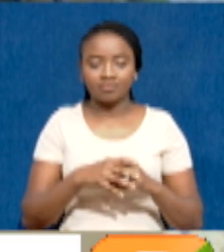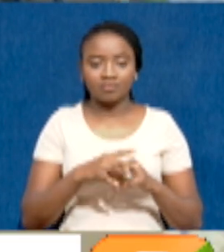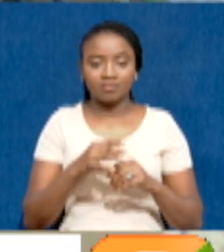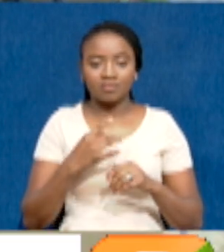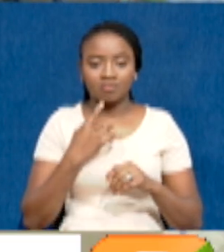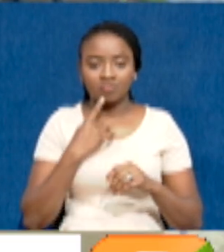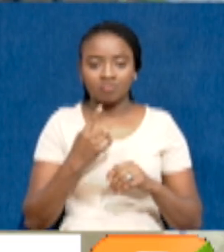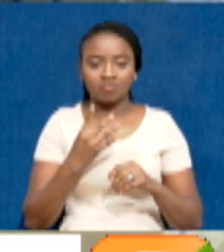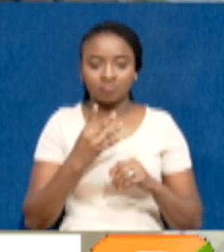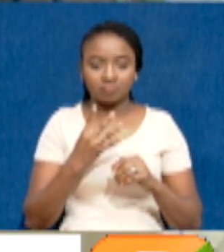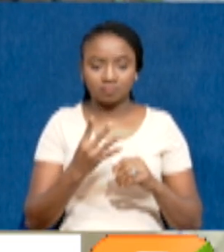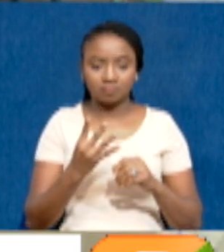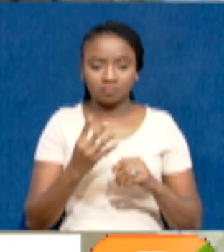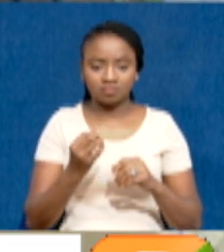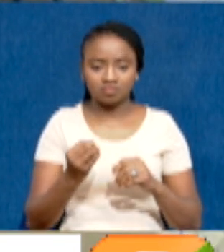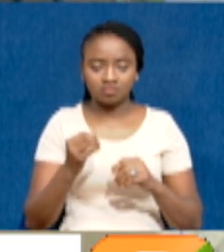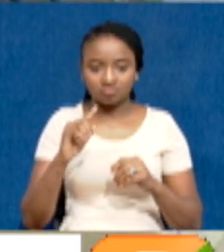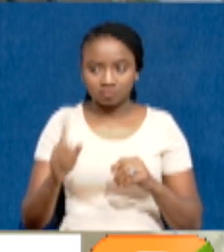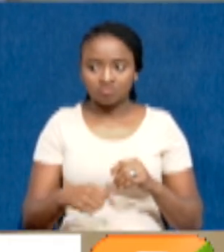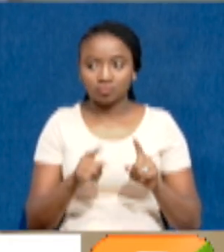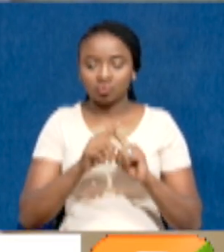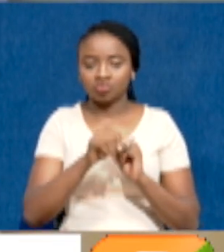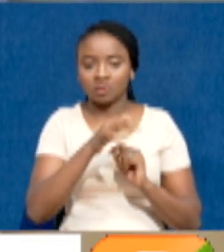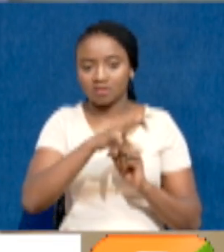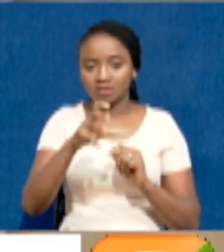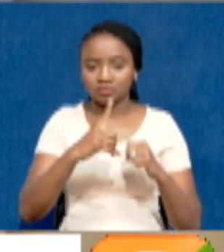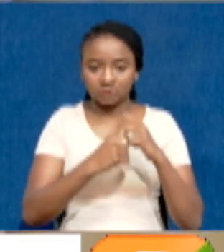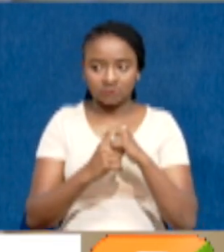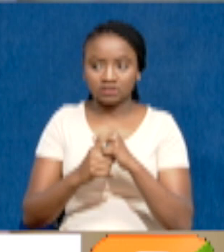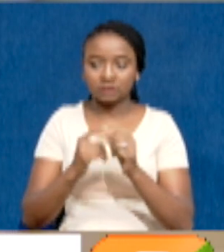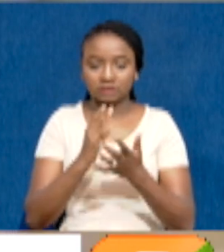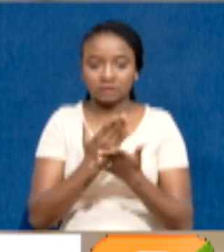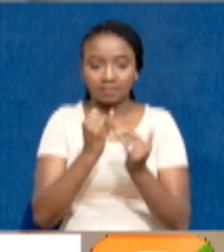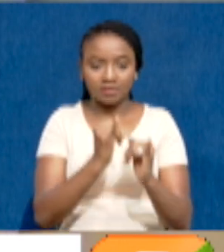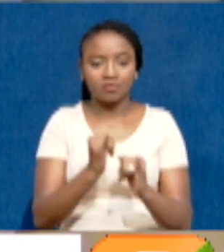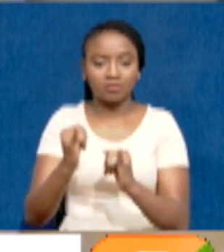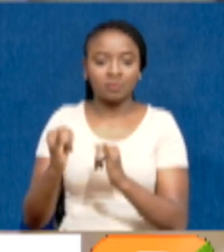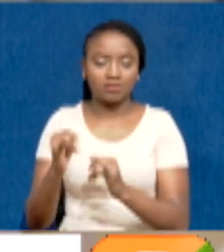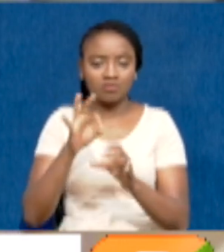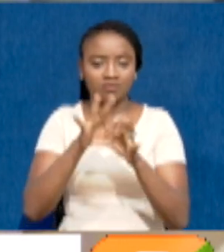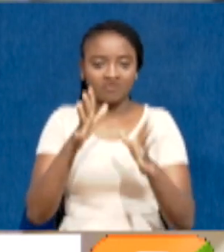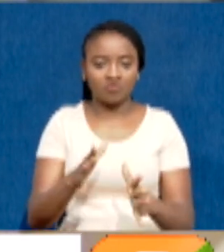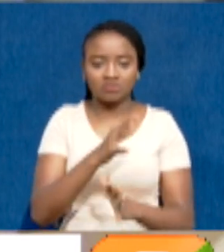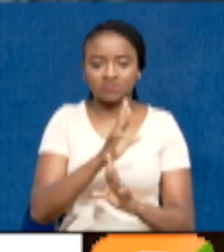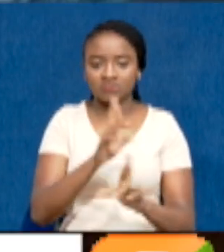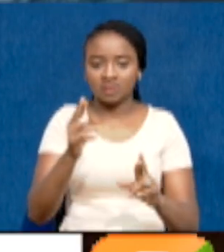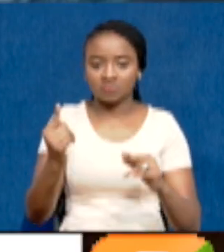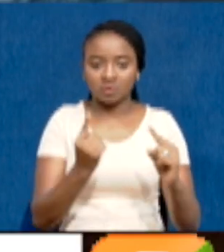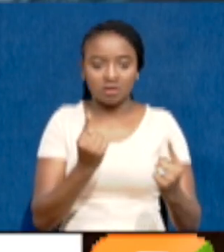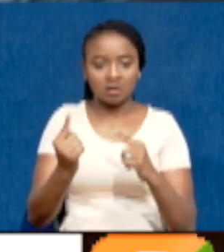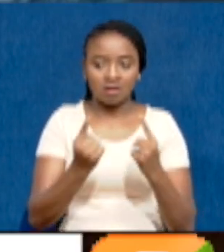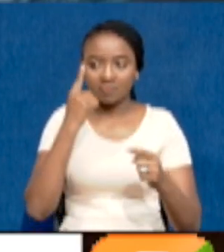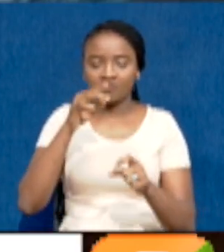443,671. Katika ukanda wa pwani yenye kaunti 6, jumla ya wapiga kura wapya wanaotarajiwa kujitokeza kwa usajili